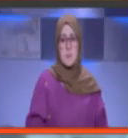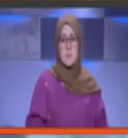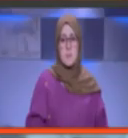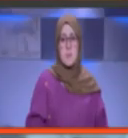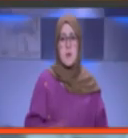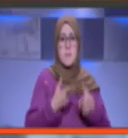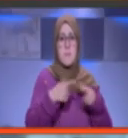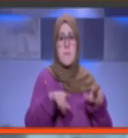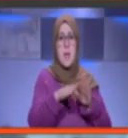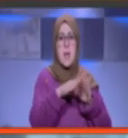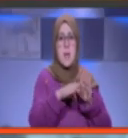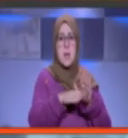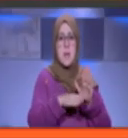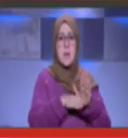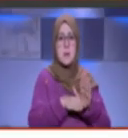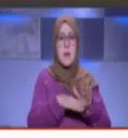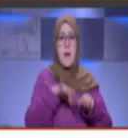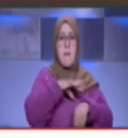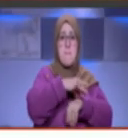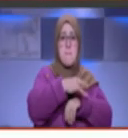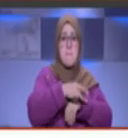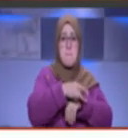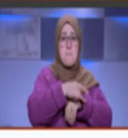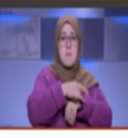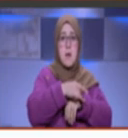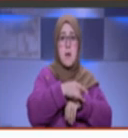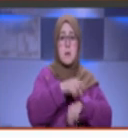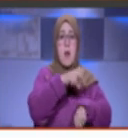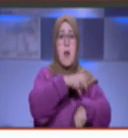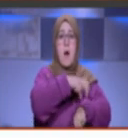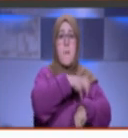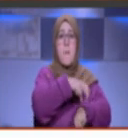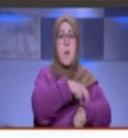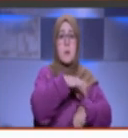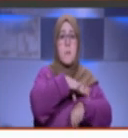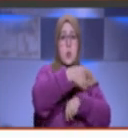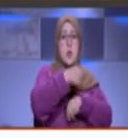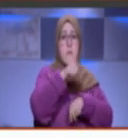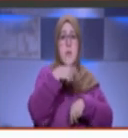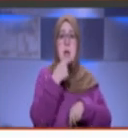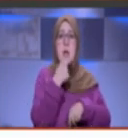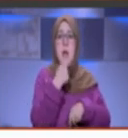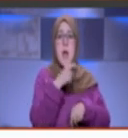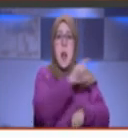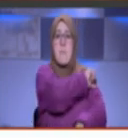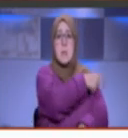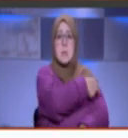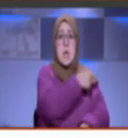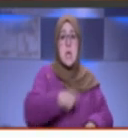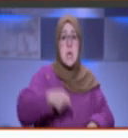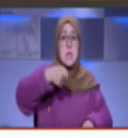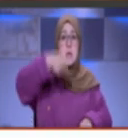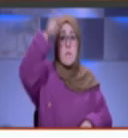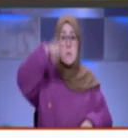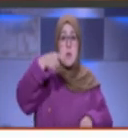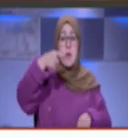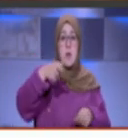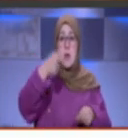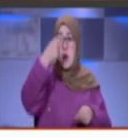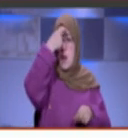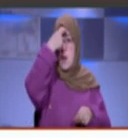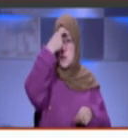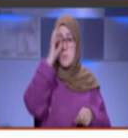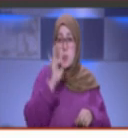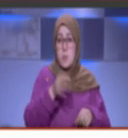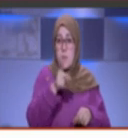أظهرت بيانات معهد روبرت كوخ للأمراض المعدية في ألمانيا ارتفاع عدد الحالات الأصلية المؤكدة